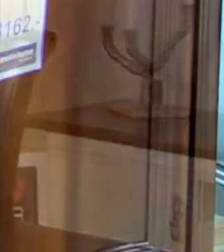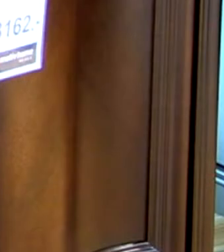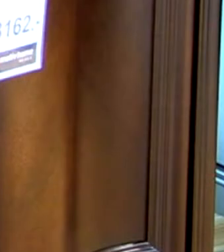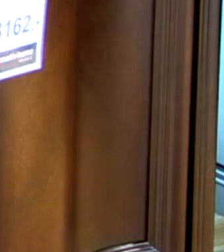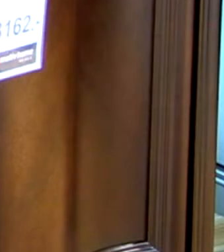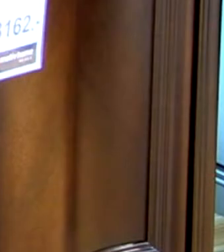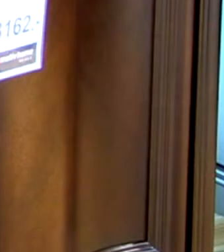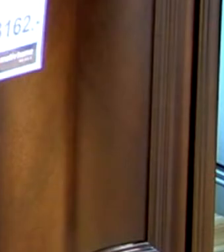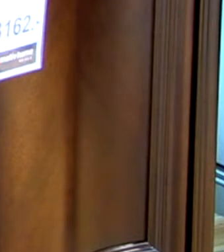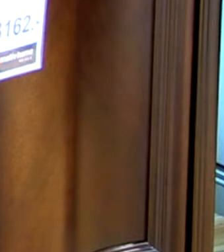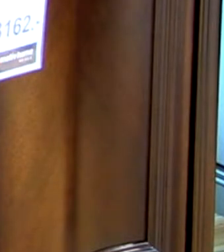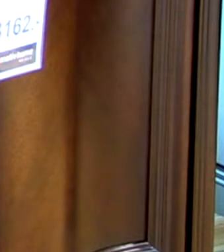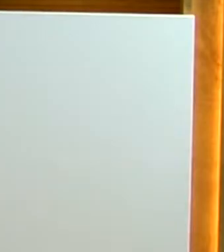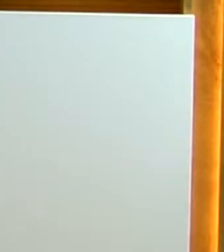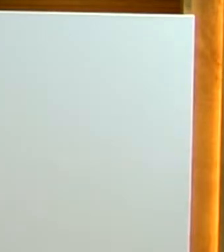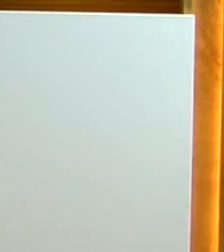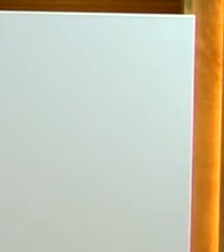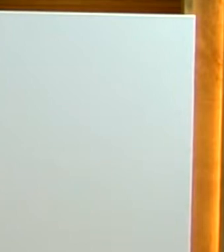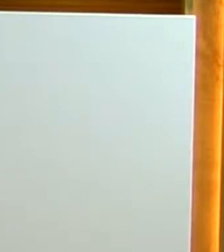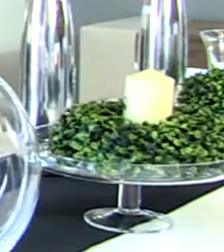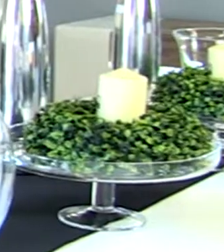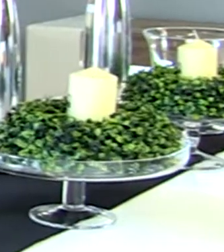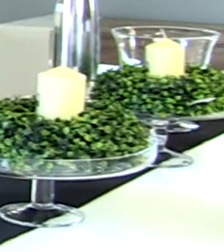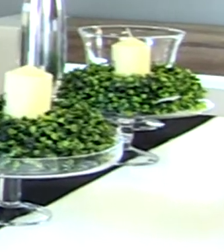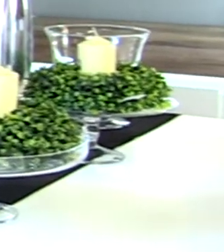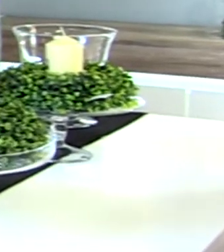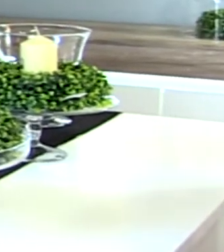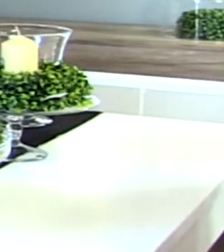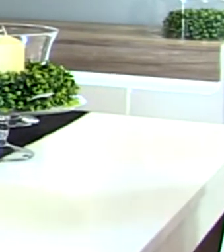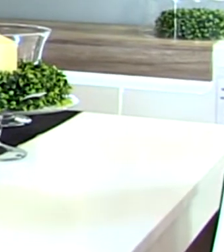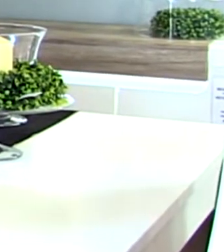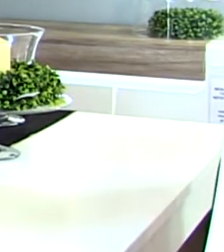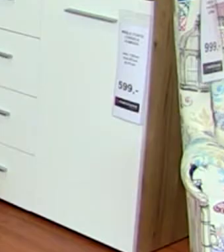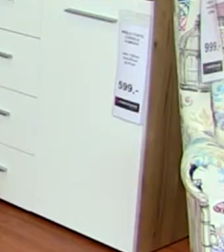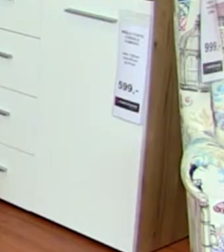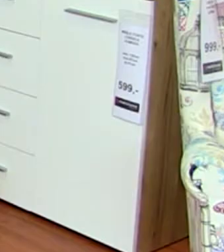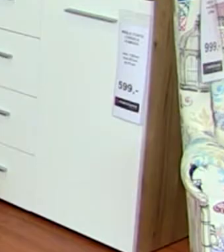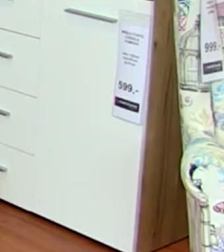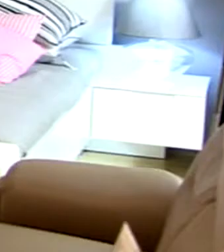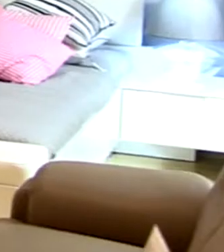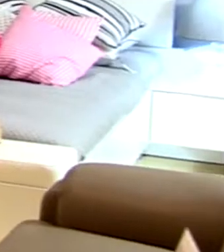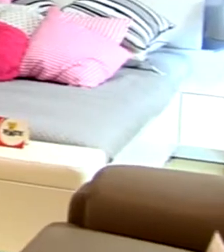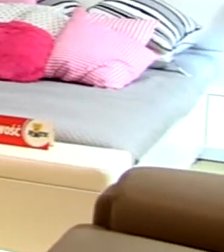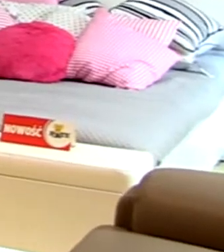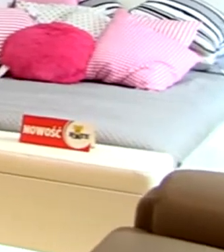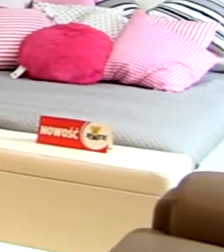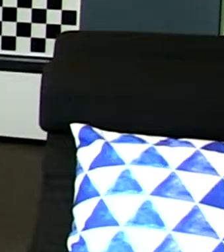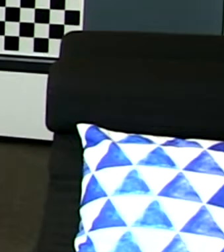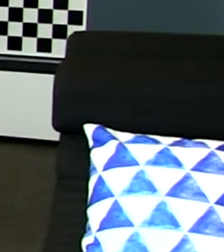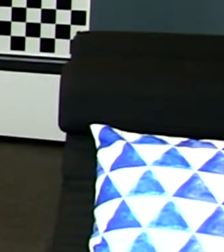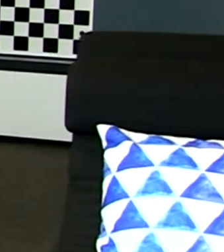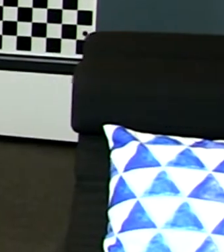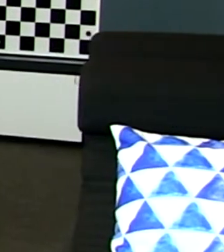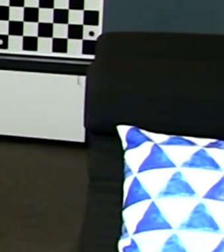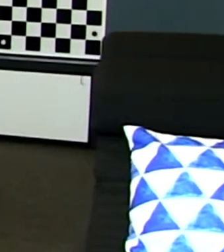kolekcje mebli klasycznych i nowoczesnych. Prezentujemy efektowne aranżacje jadalni, sypialni, mebli pokojowych oraz